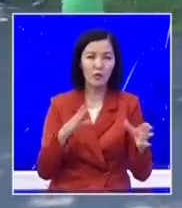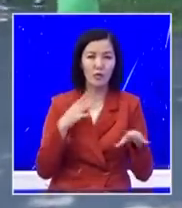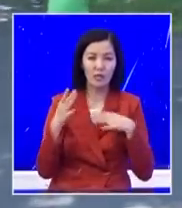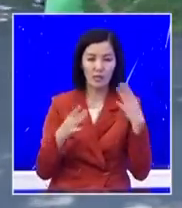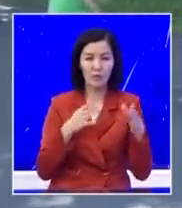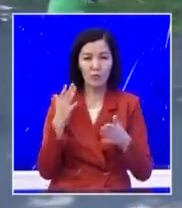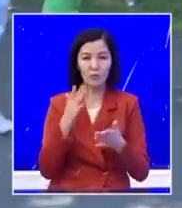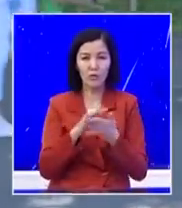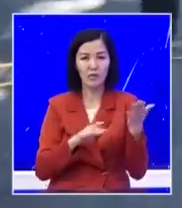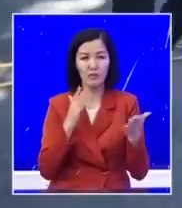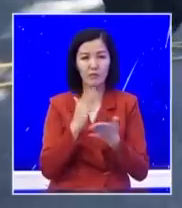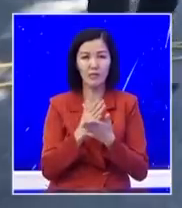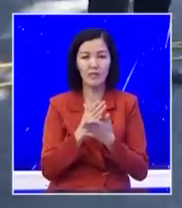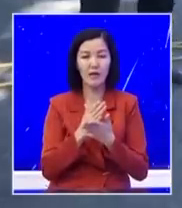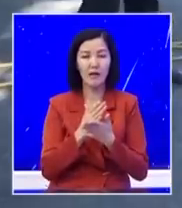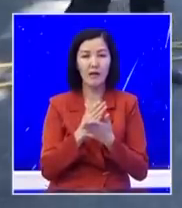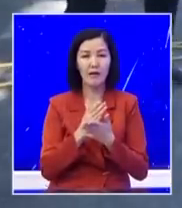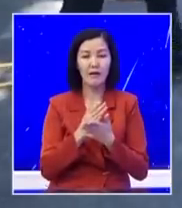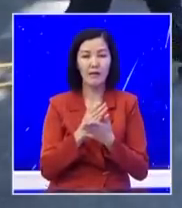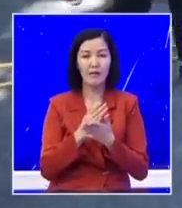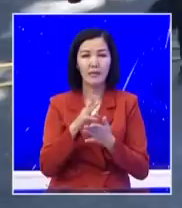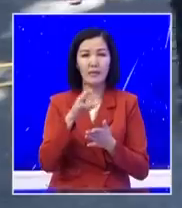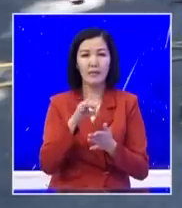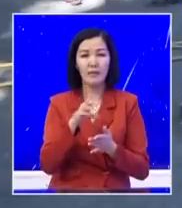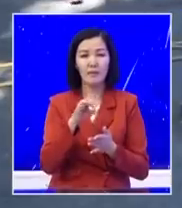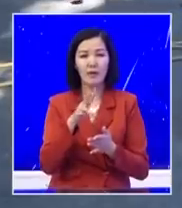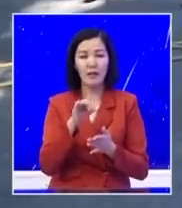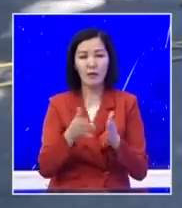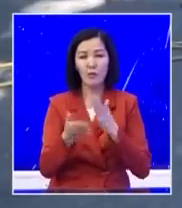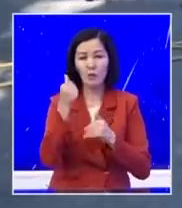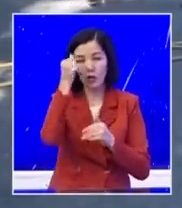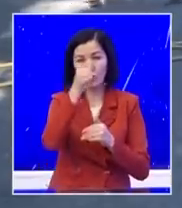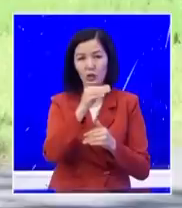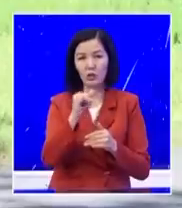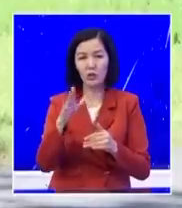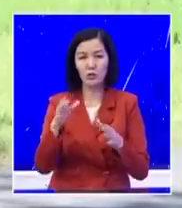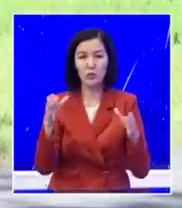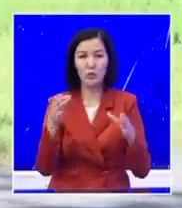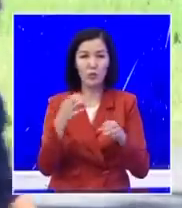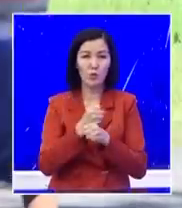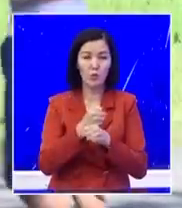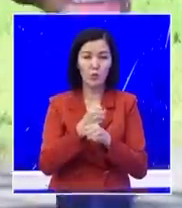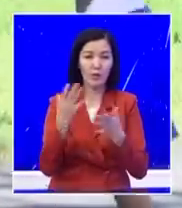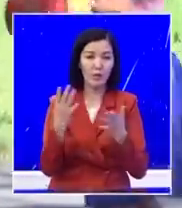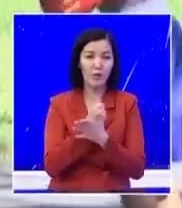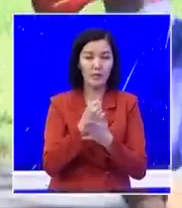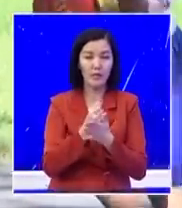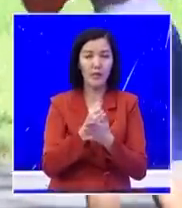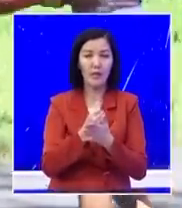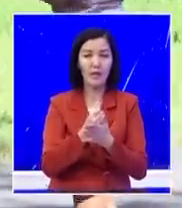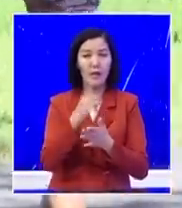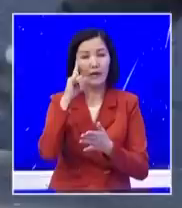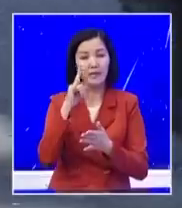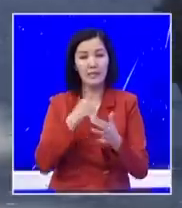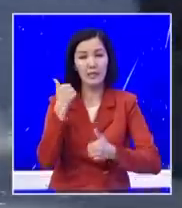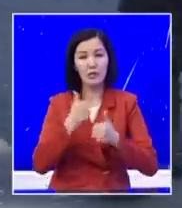күнде. Формаға келіп қалды. Темірлан Ахметов өткен жылы Жетсу кубогын иеленді. Биылда ел біріншілігіне қатысып, чемпион